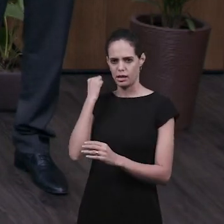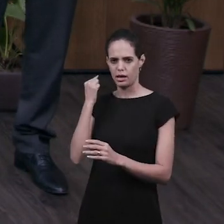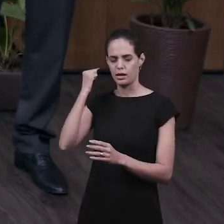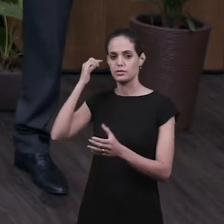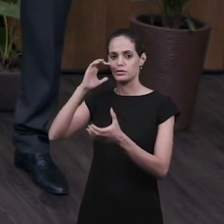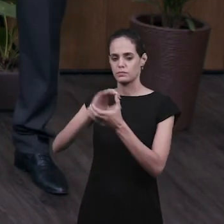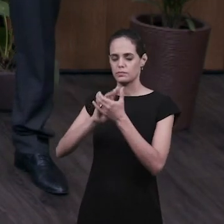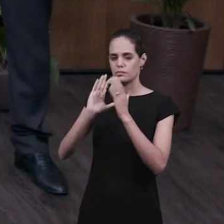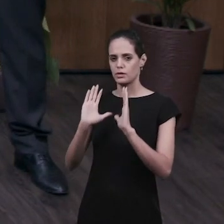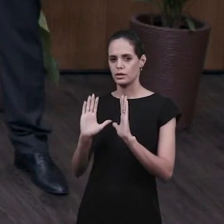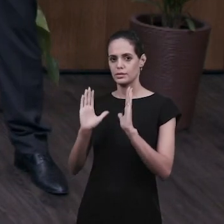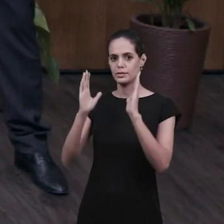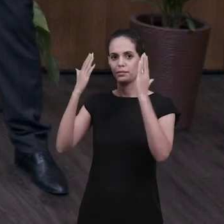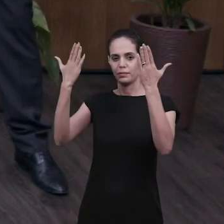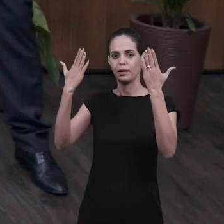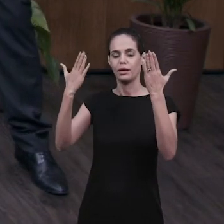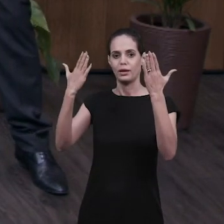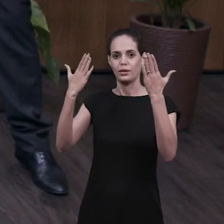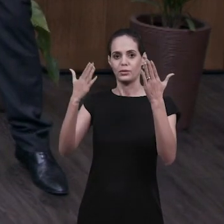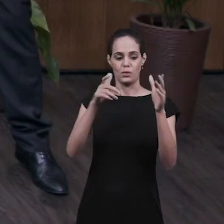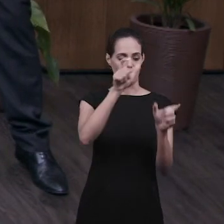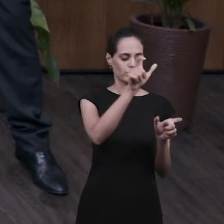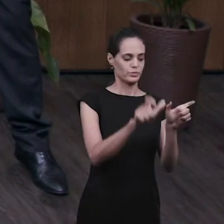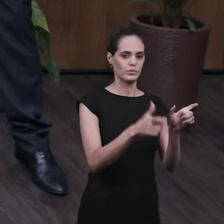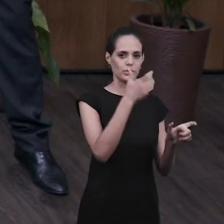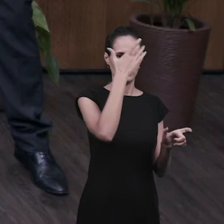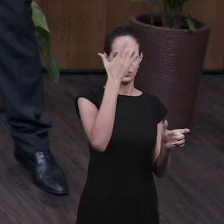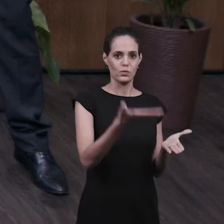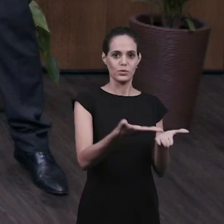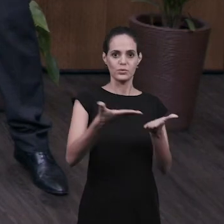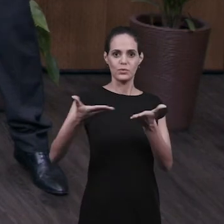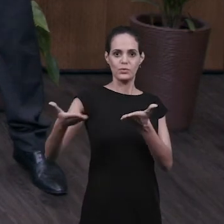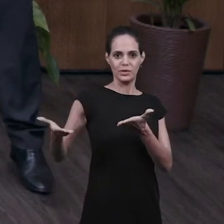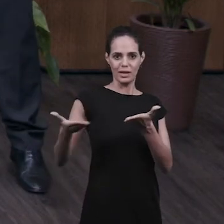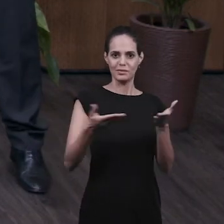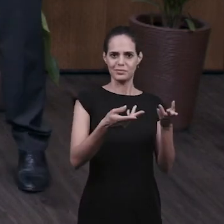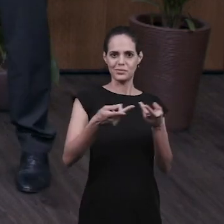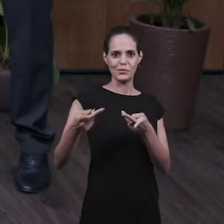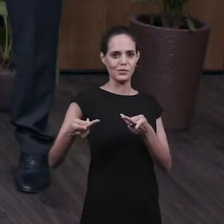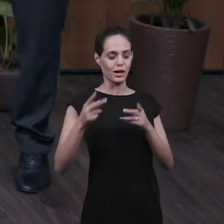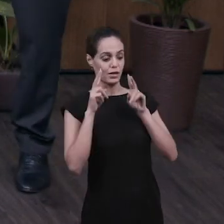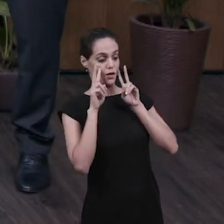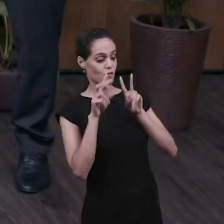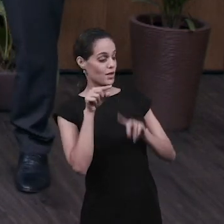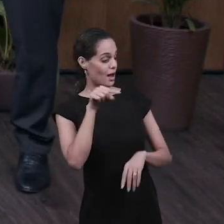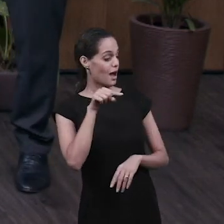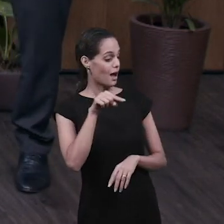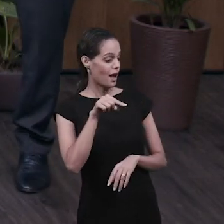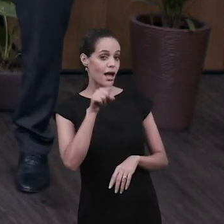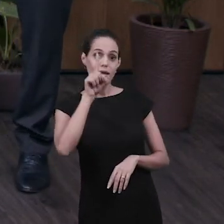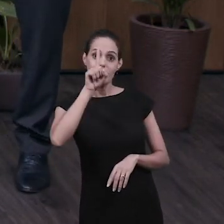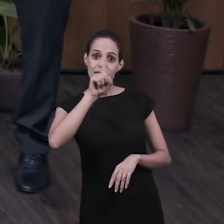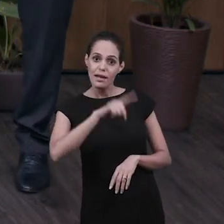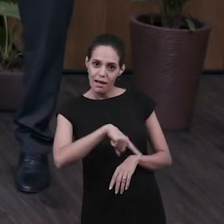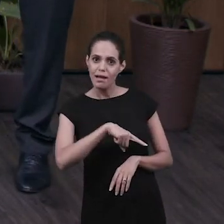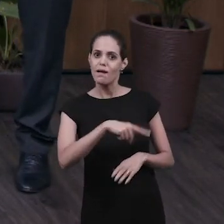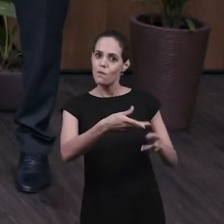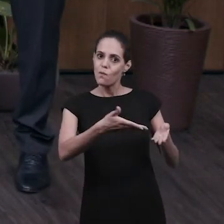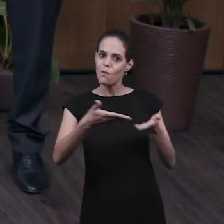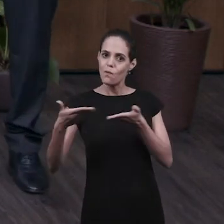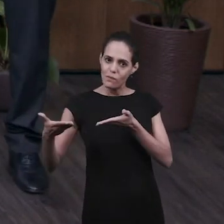les habits pendant les fêtes de mariage mettaient en évidence les invités des autres personnes.